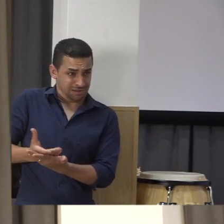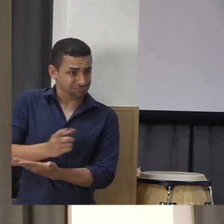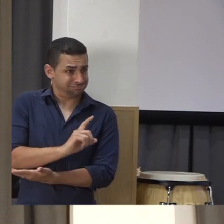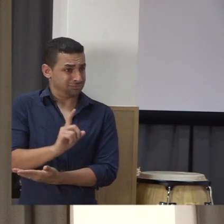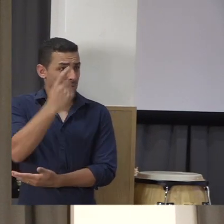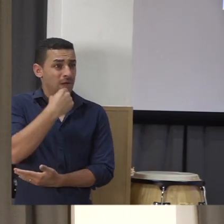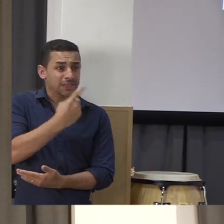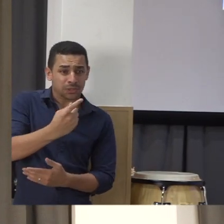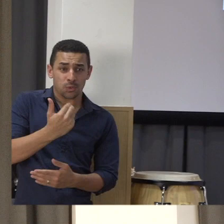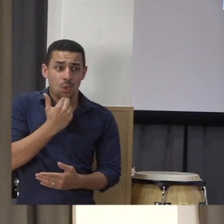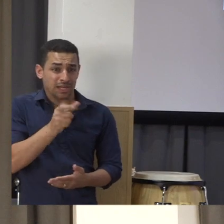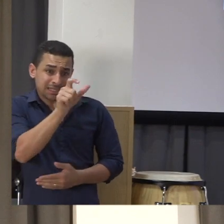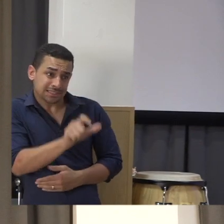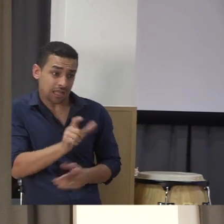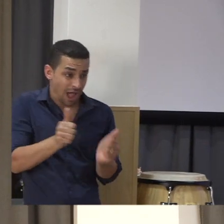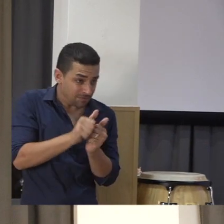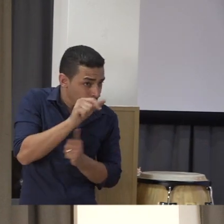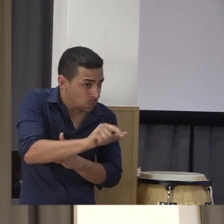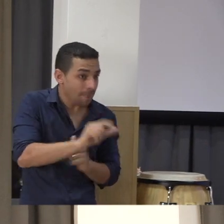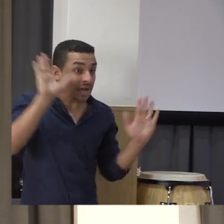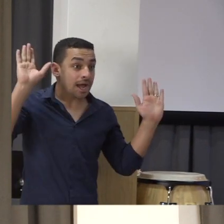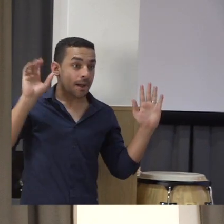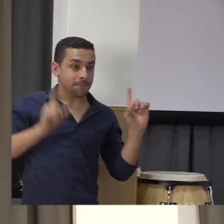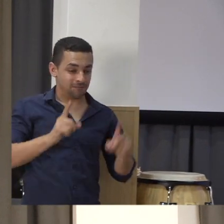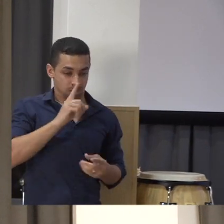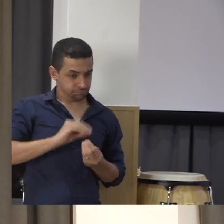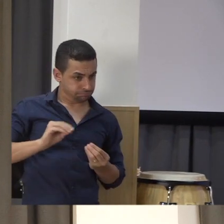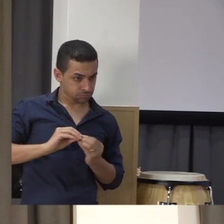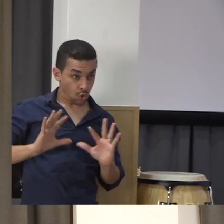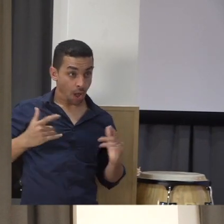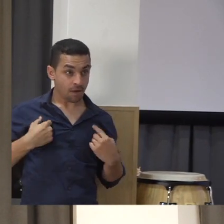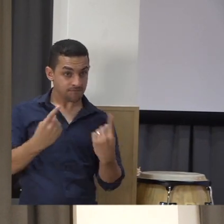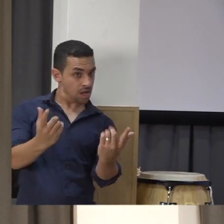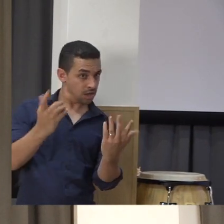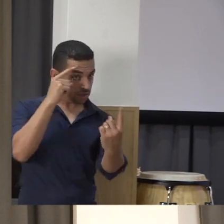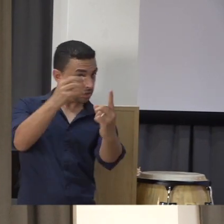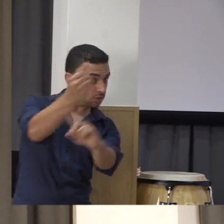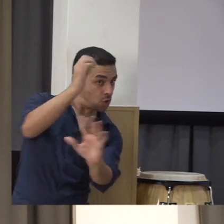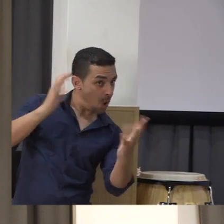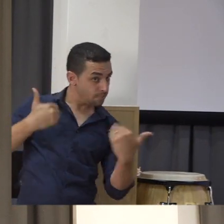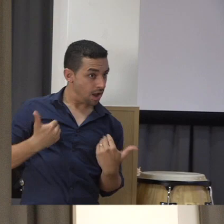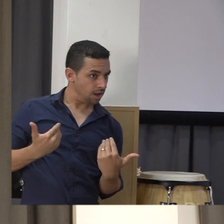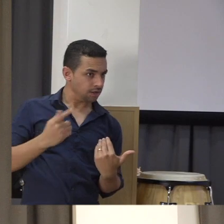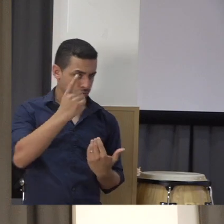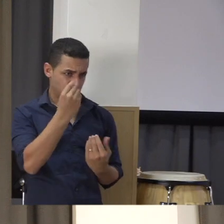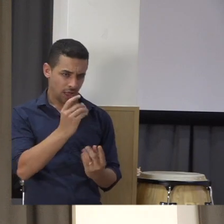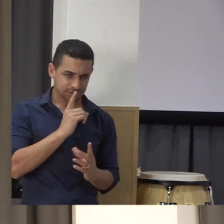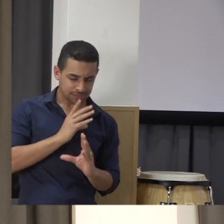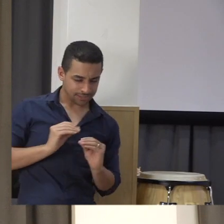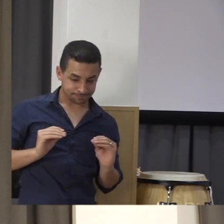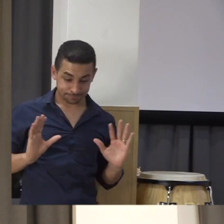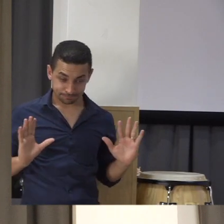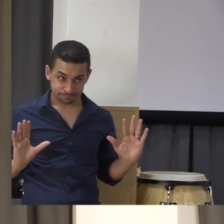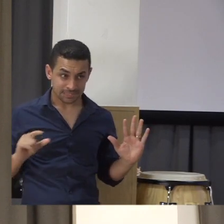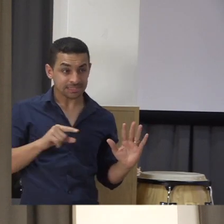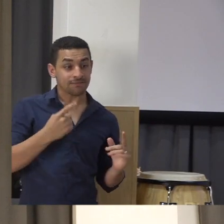te dit, il t'utilisera, il sera avec toi, mais tu te poses la question, comment je vais y arriver, justement? Et Dieu garde un silence. Ce silence